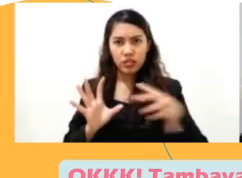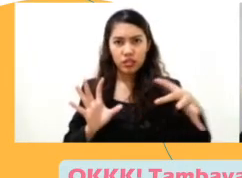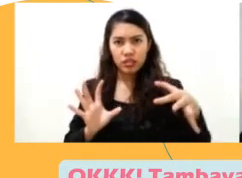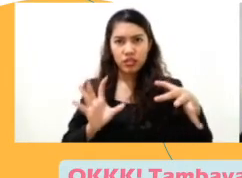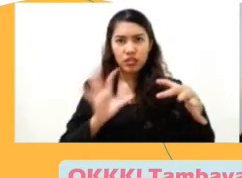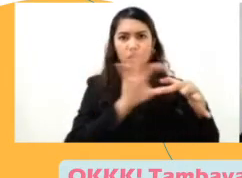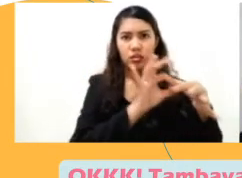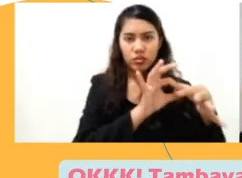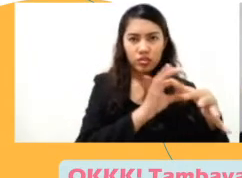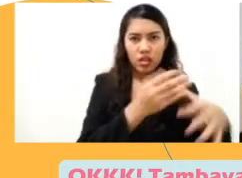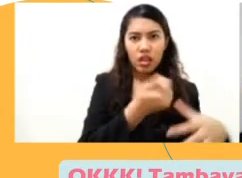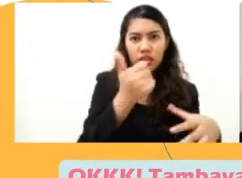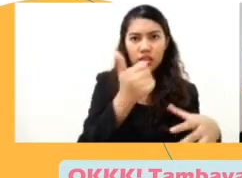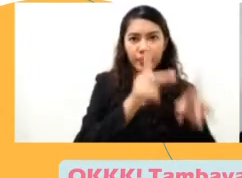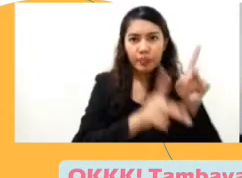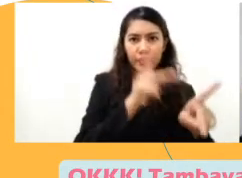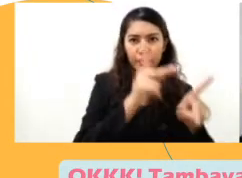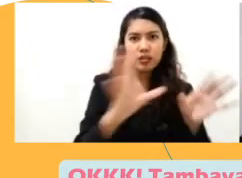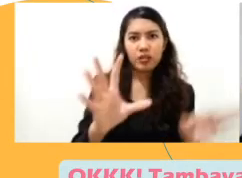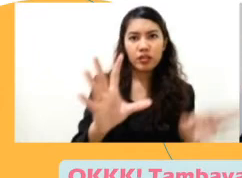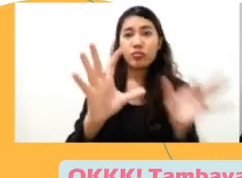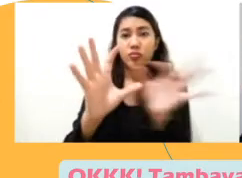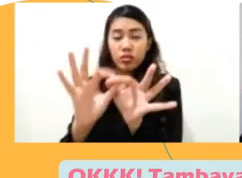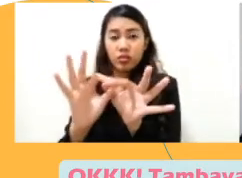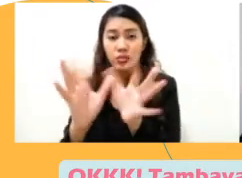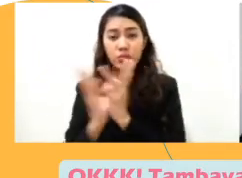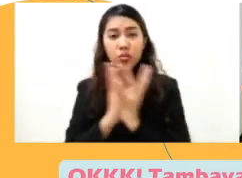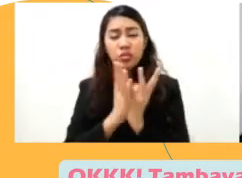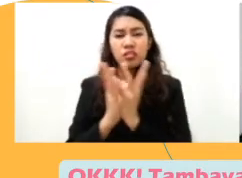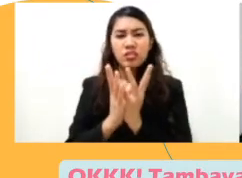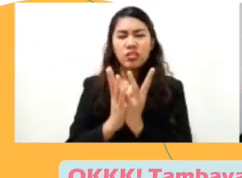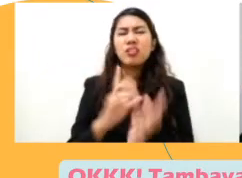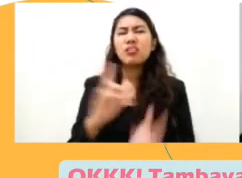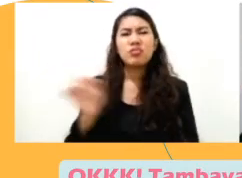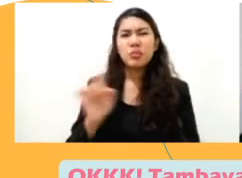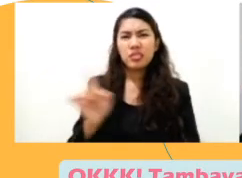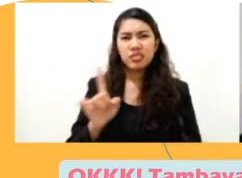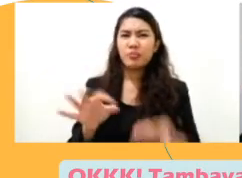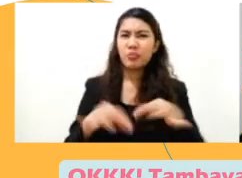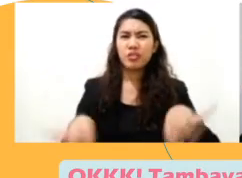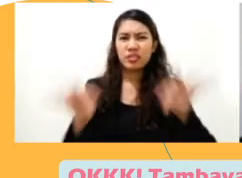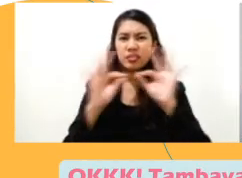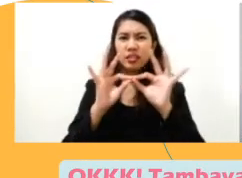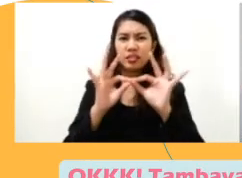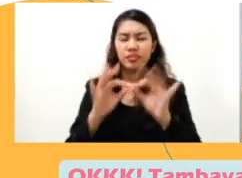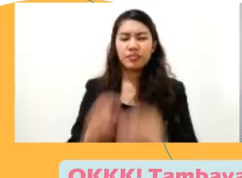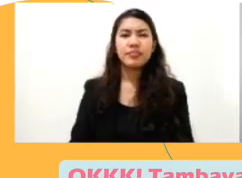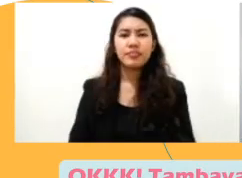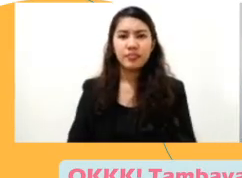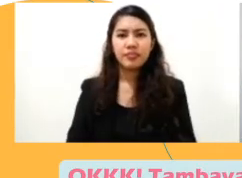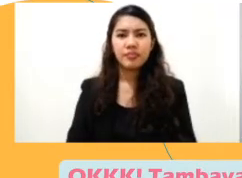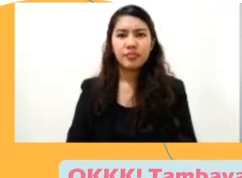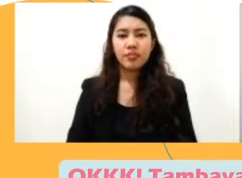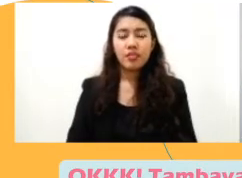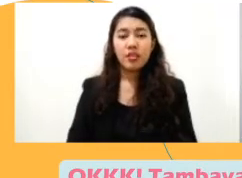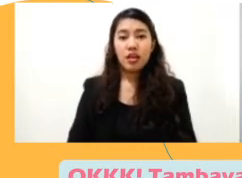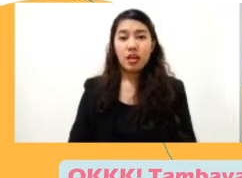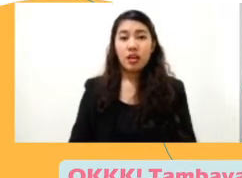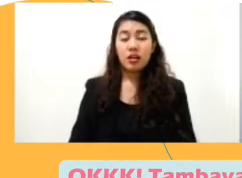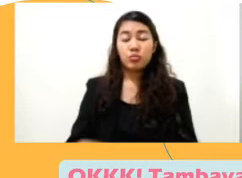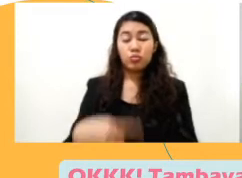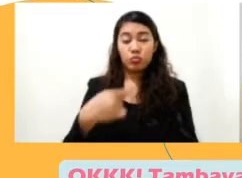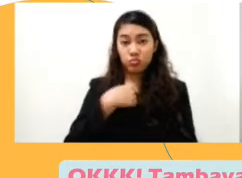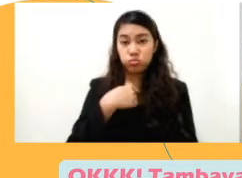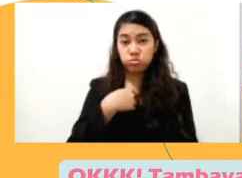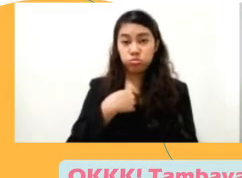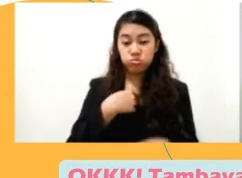ay, ano po ang kahalagahan ng ugnayan ng sarili sa kapwa at lipunan upang makabangon